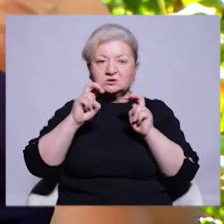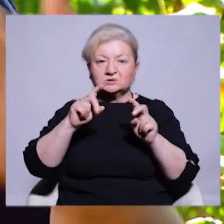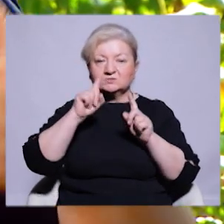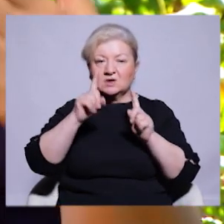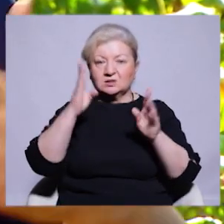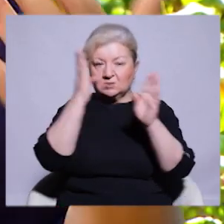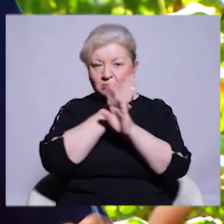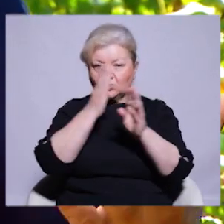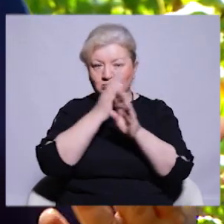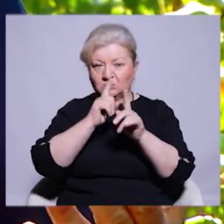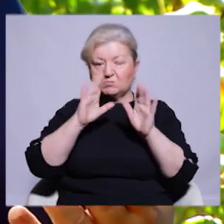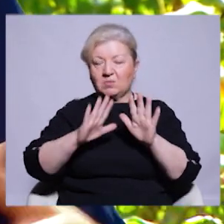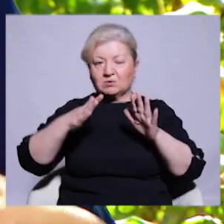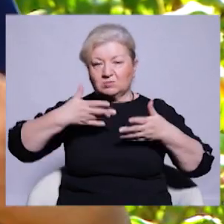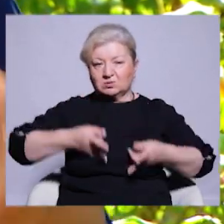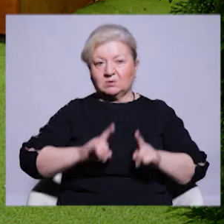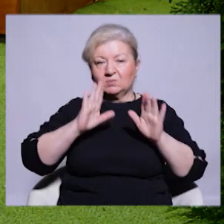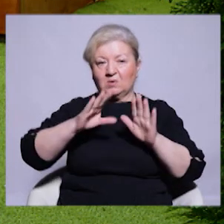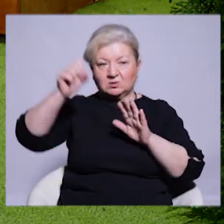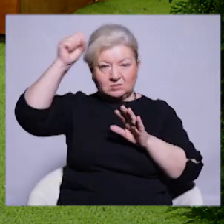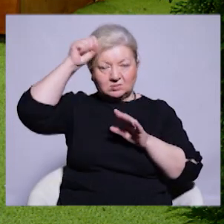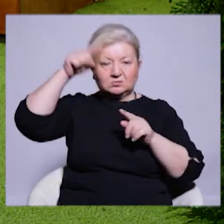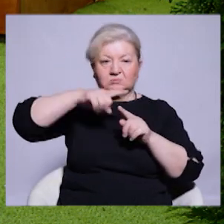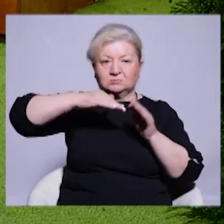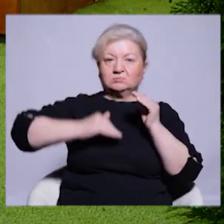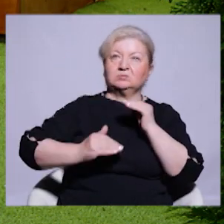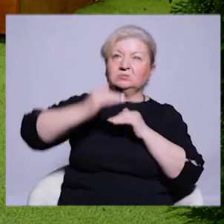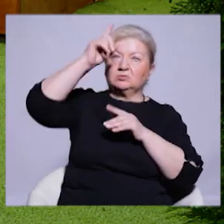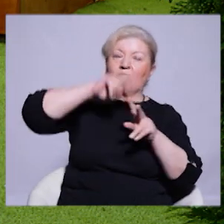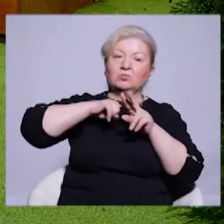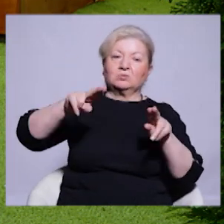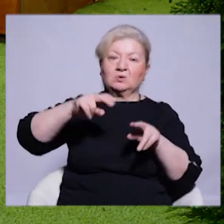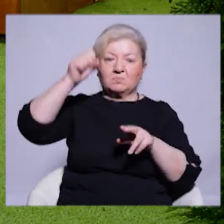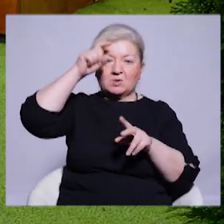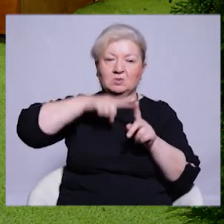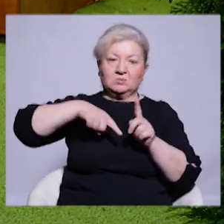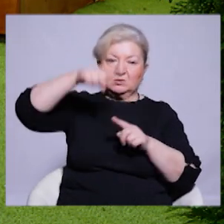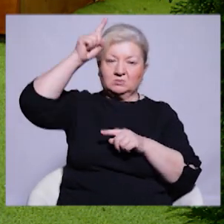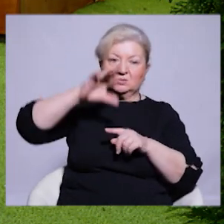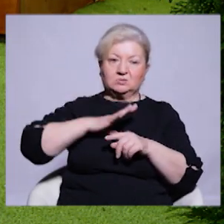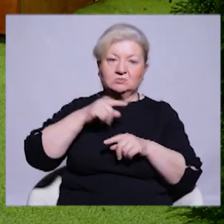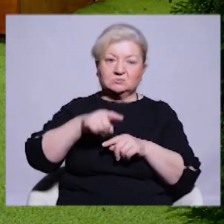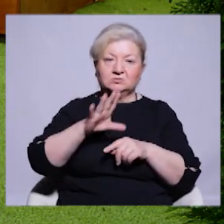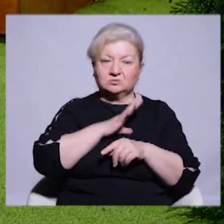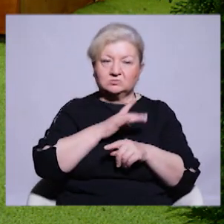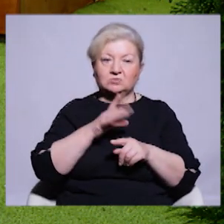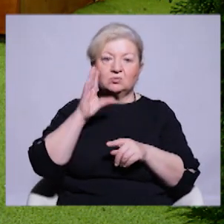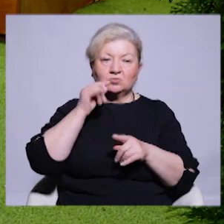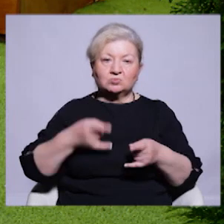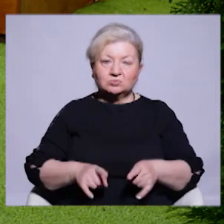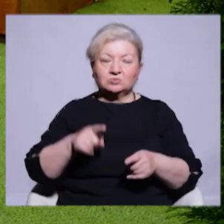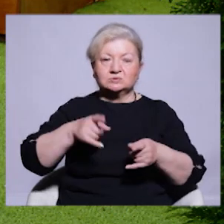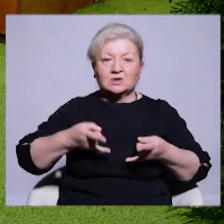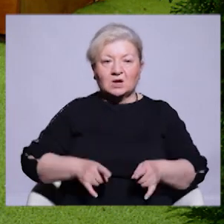ღმერთი დაიბადა როგორც ღმერთი ქრისტე და ცაში ამაღლდა როგორც ღმერთი, ხოლო დიოფიზიტობა ამბობდა, რომ ის დაიბადა